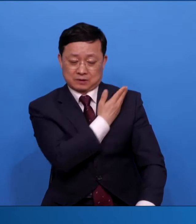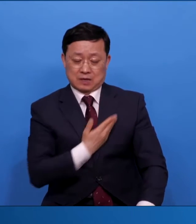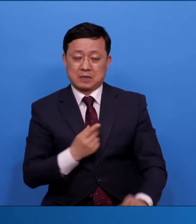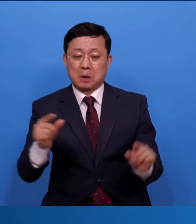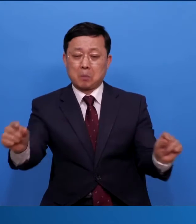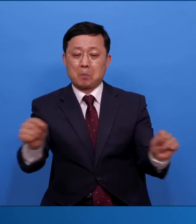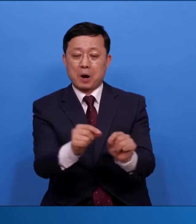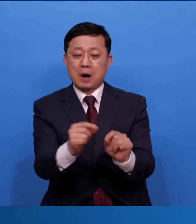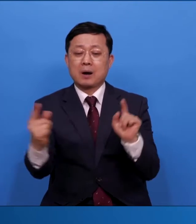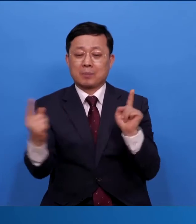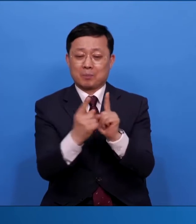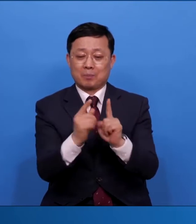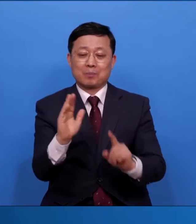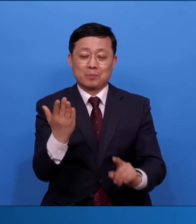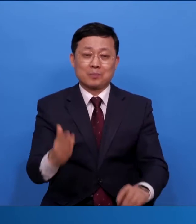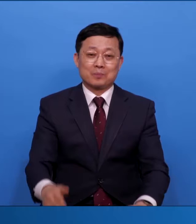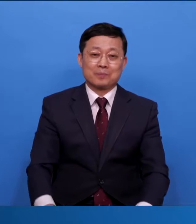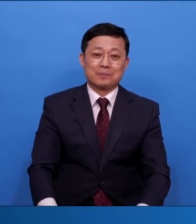按照大家拥有的中心，神必定会贴给真门徒。